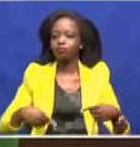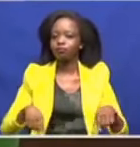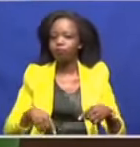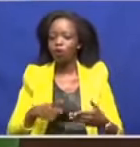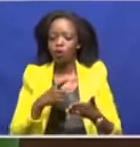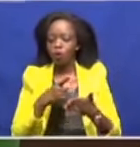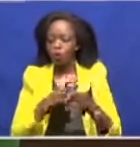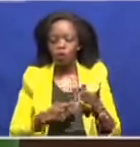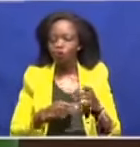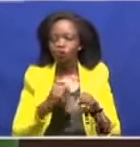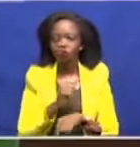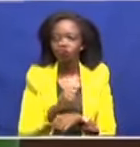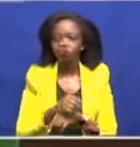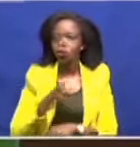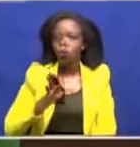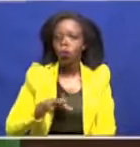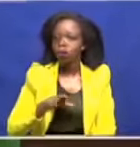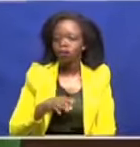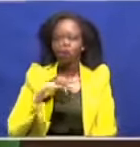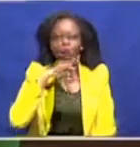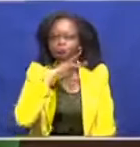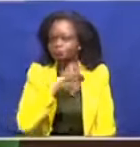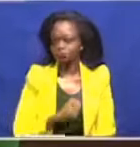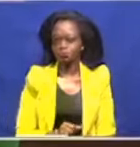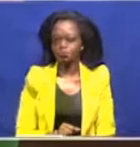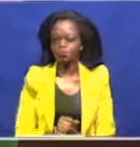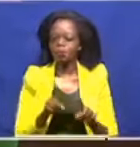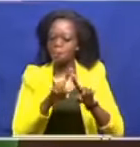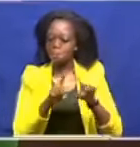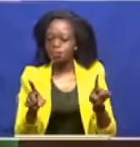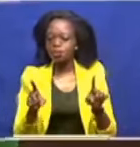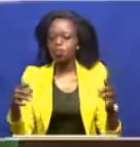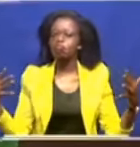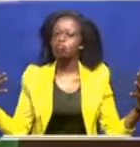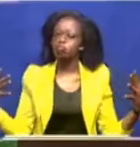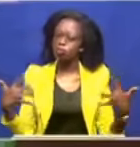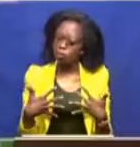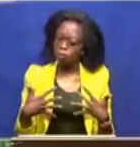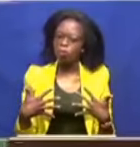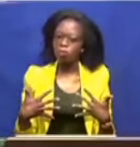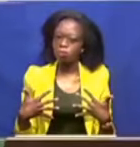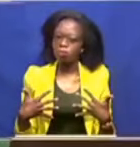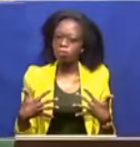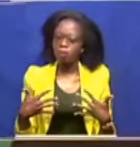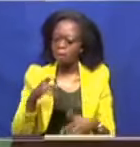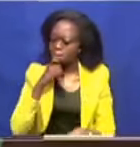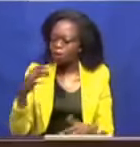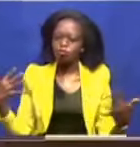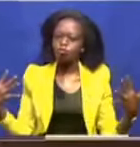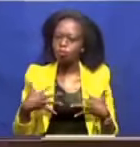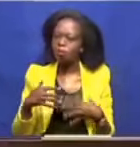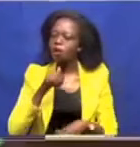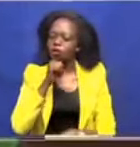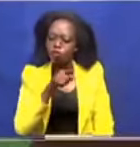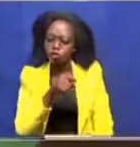dirty, rancorous woman. But then the rude shock of it dawned upon him. It was not